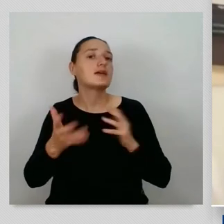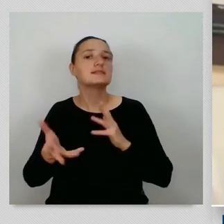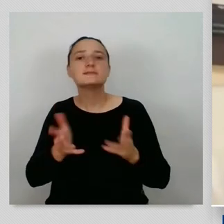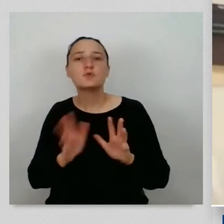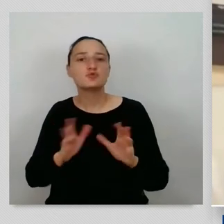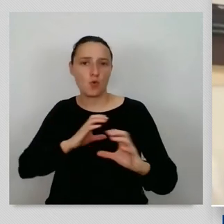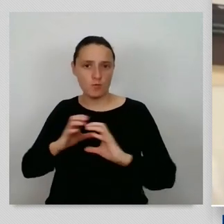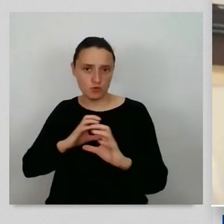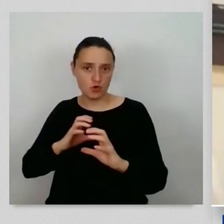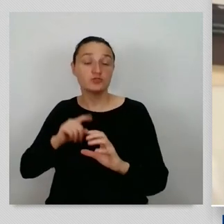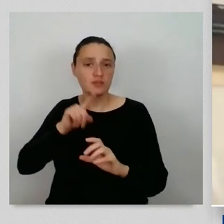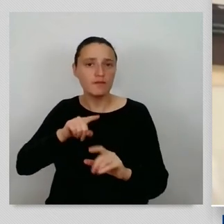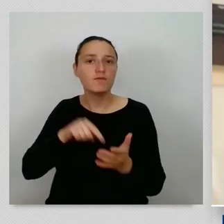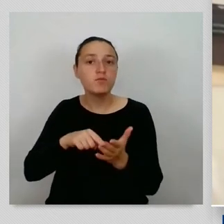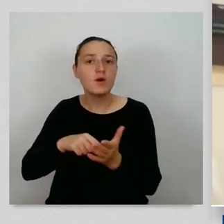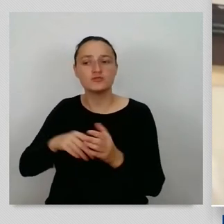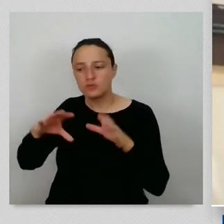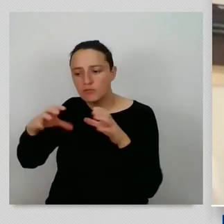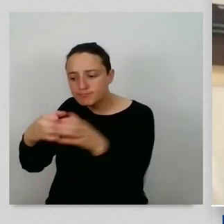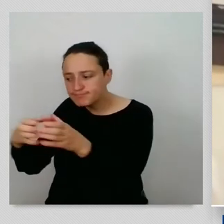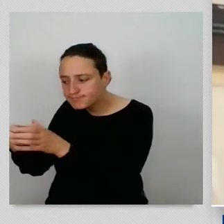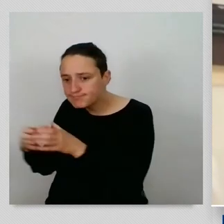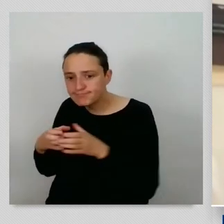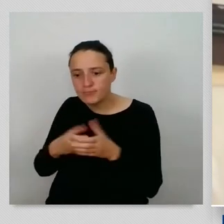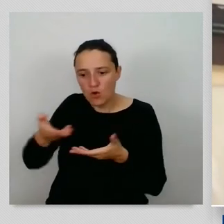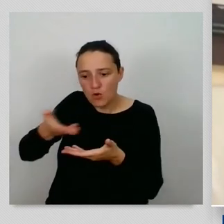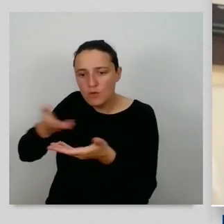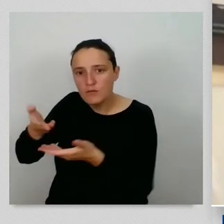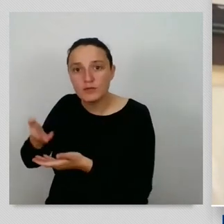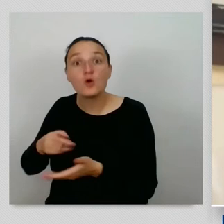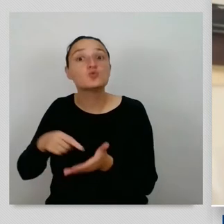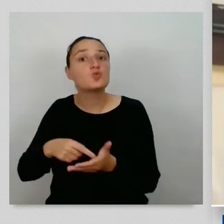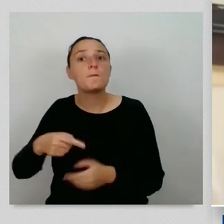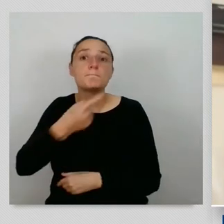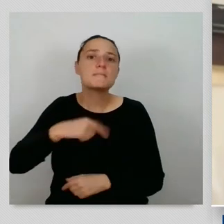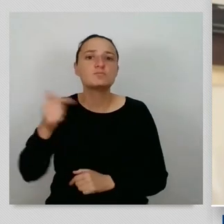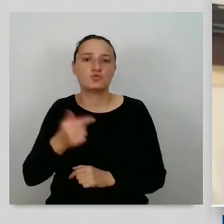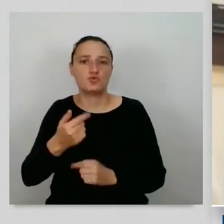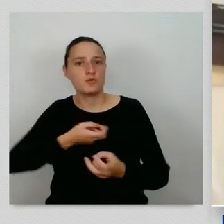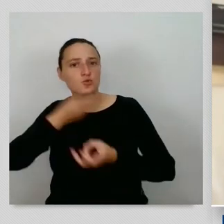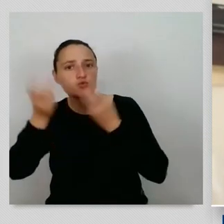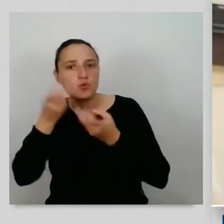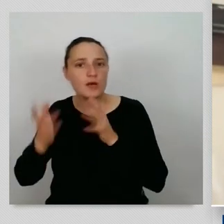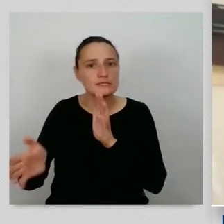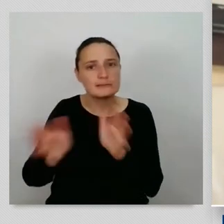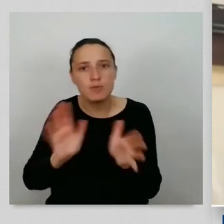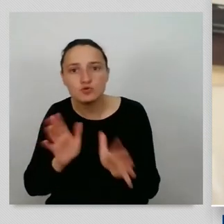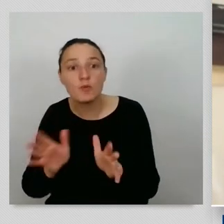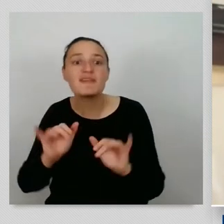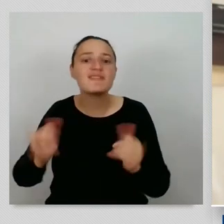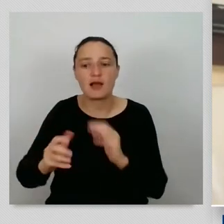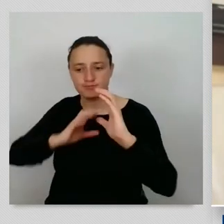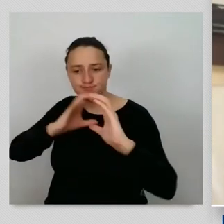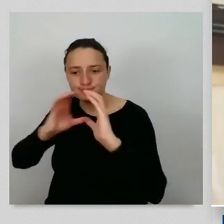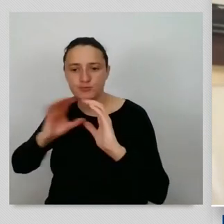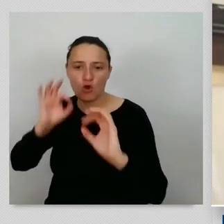komunikować się ze społecznościami. I to naszą rolą jest znalezienie tych narzędzi, które pozwolą nam się komunikować